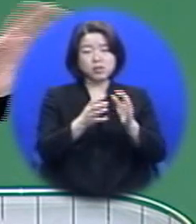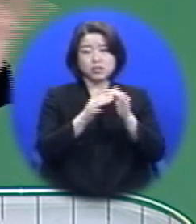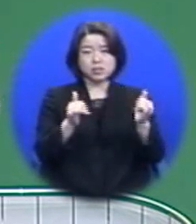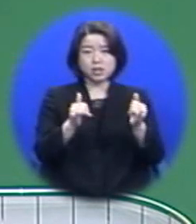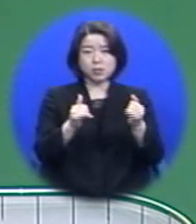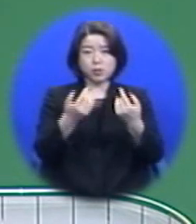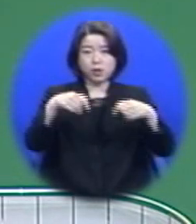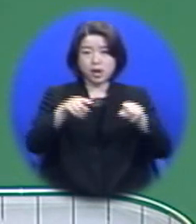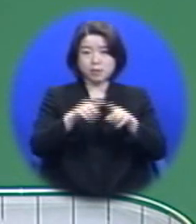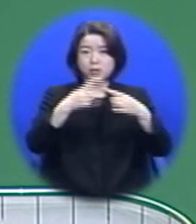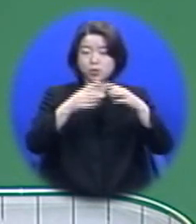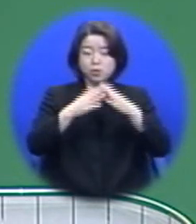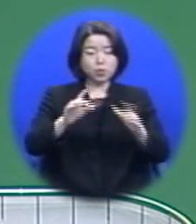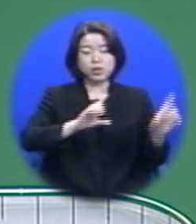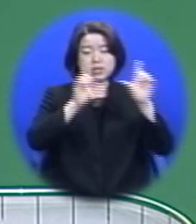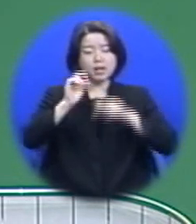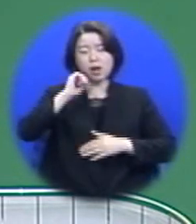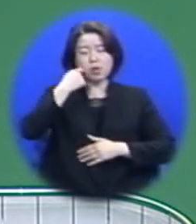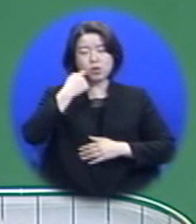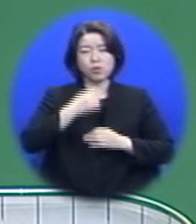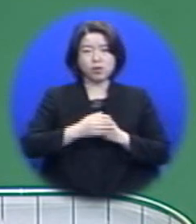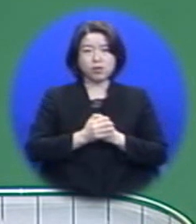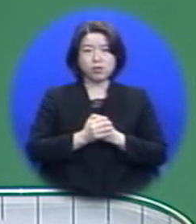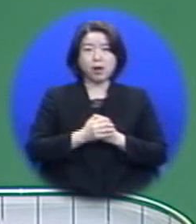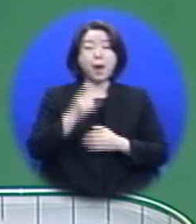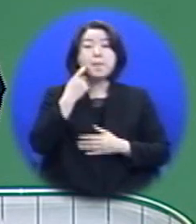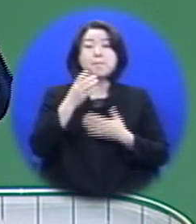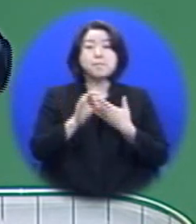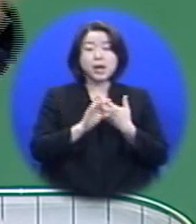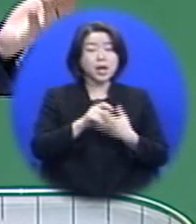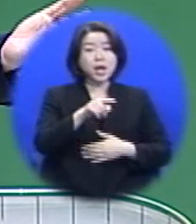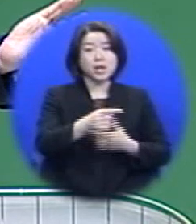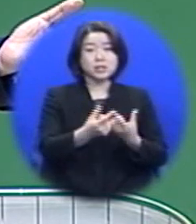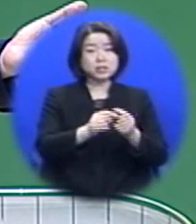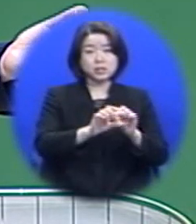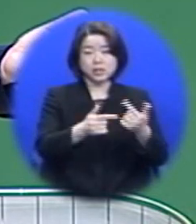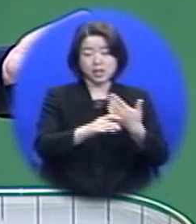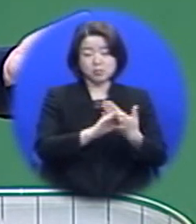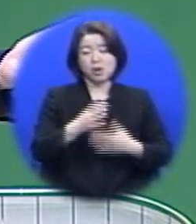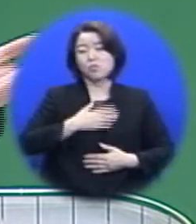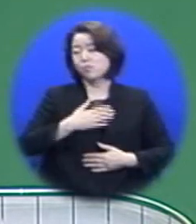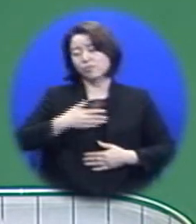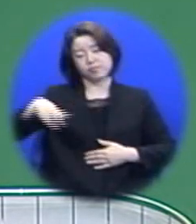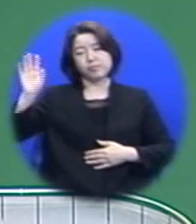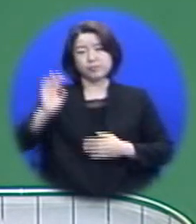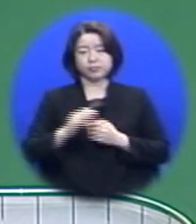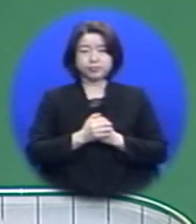같이 교회 생활 할 수 없다 만약에 그렇지 않으면 우리가 나가겠다는